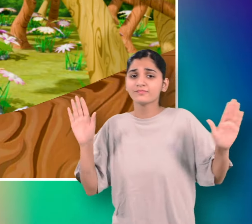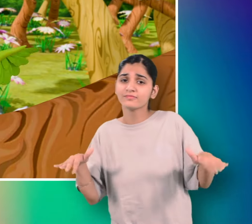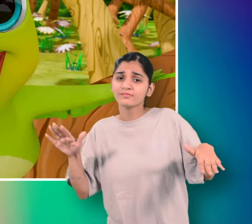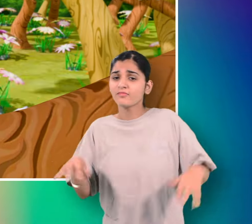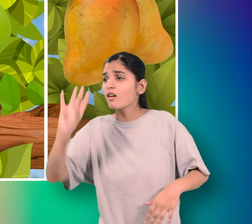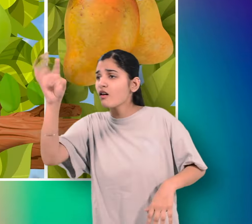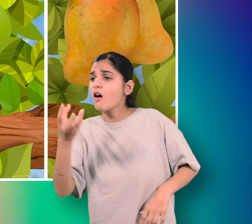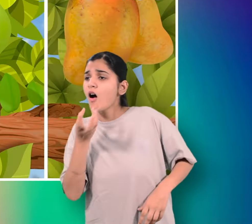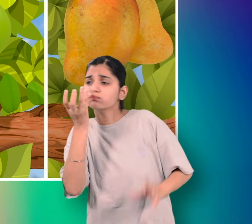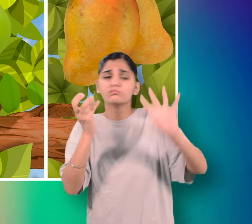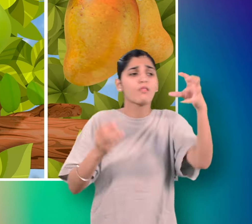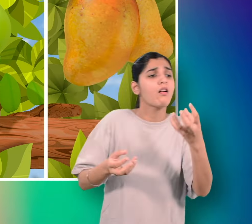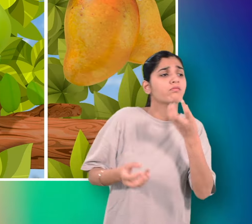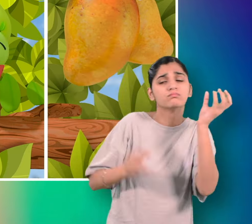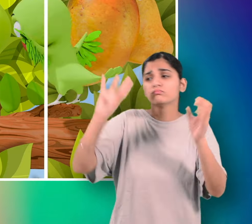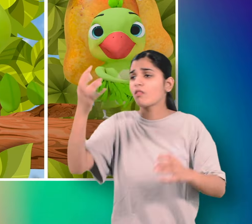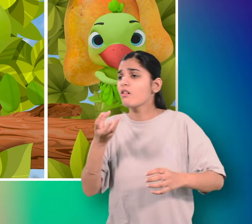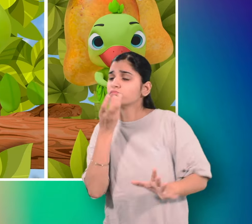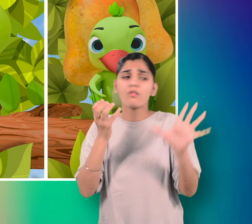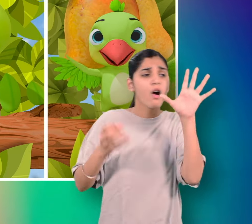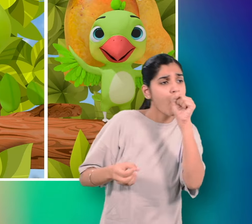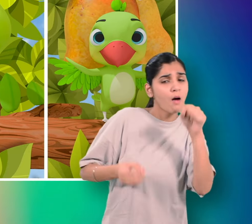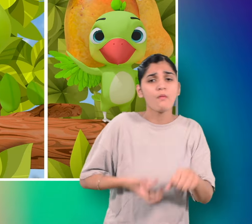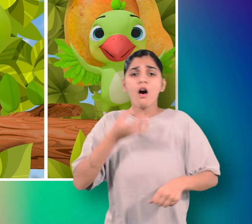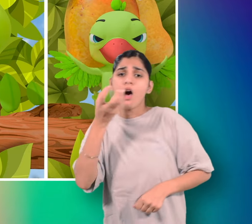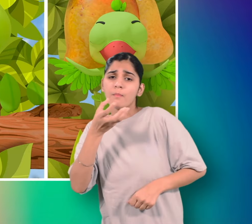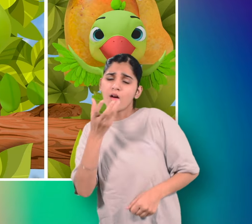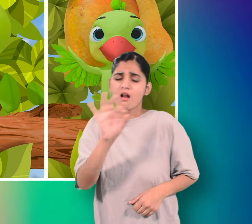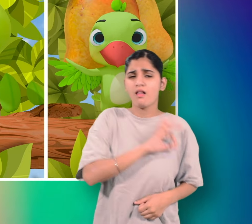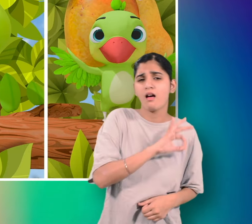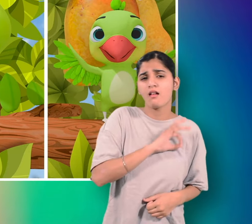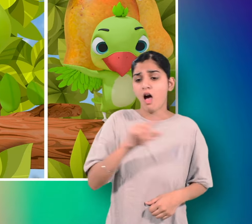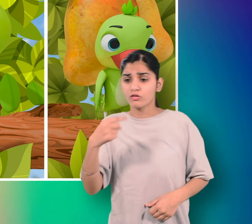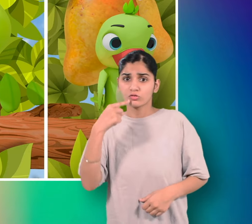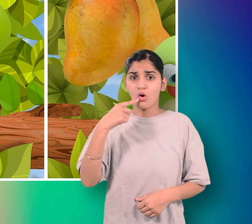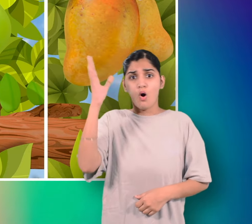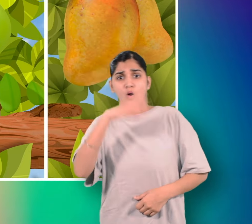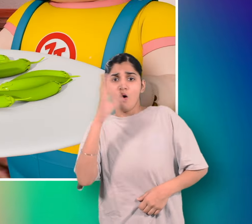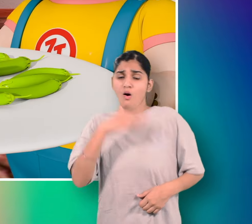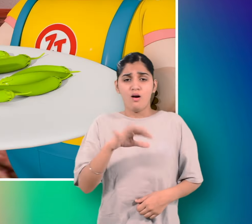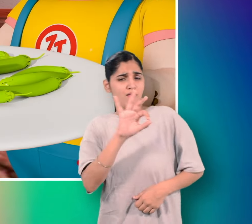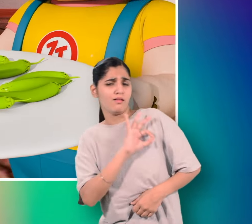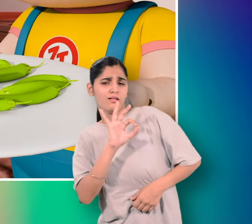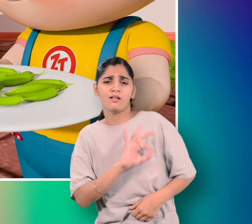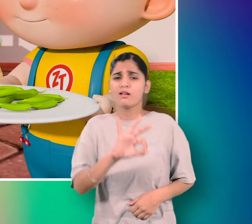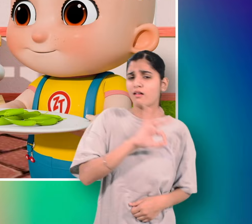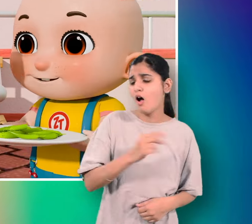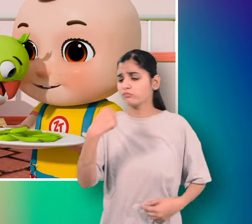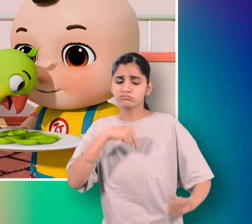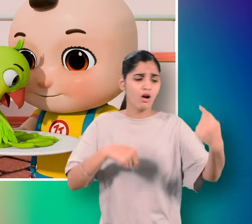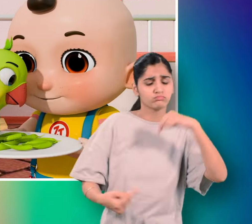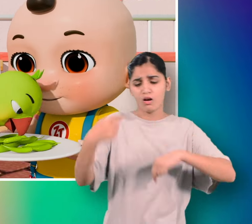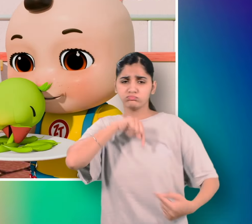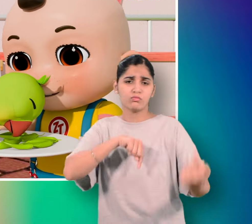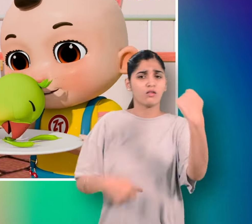हूं एप्पल या अमरूद आम तो उतर कुतर कर खाता हूं मिर्ची हरी पसंद मुझे है